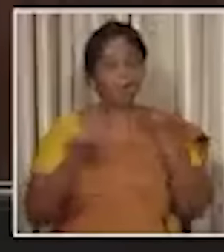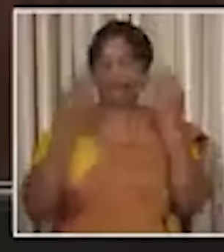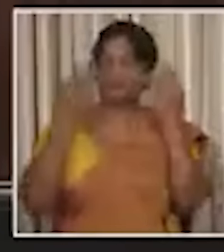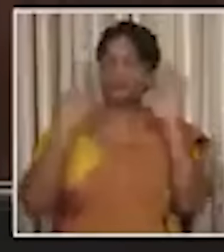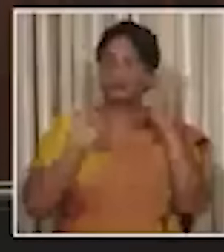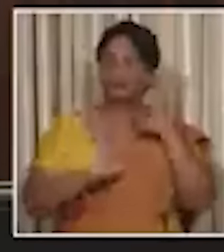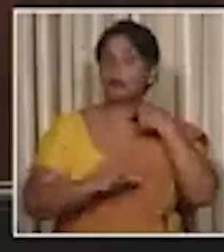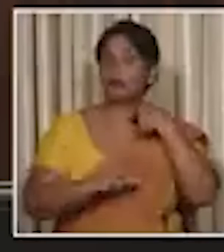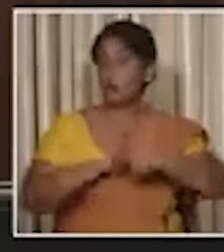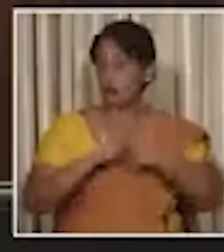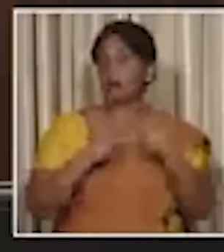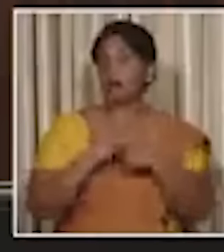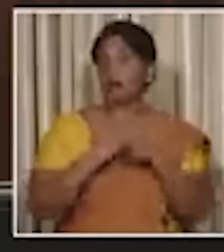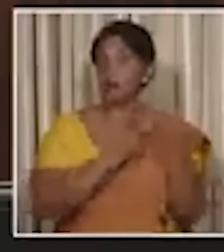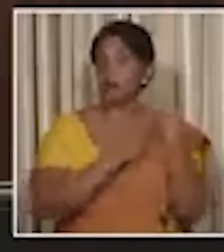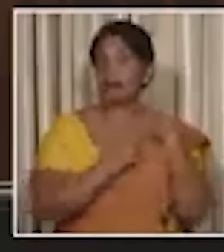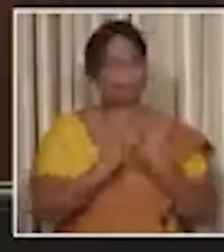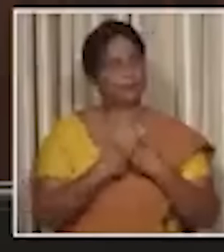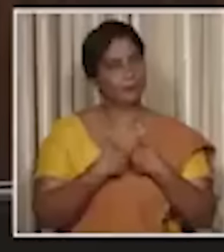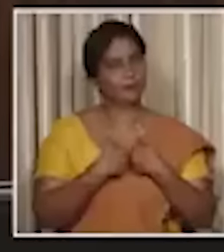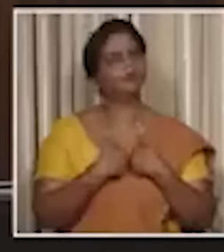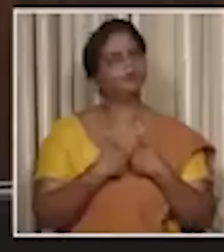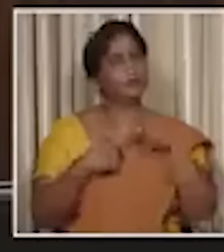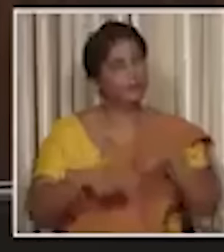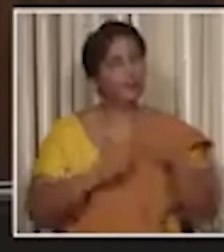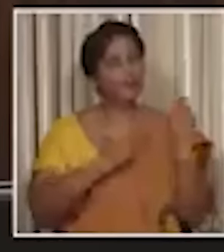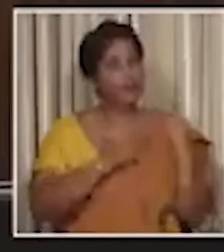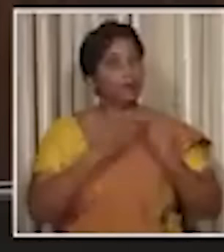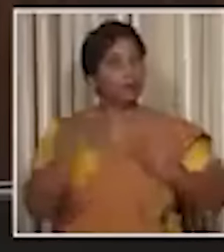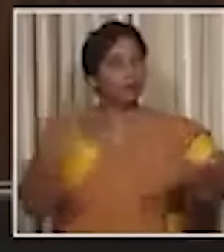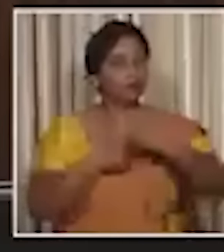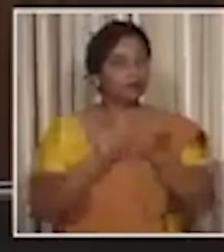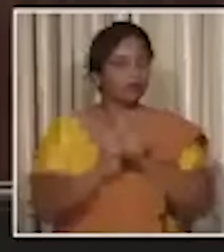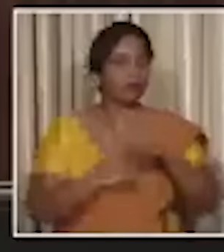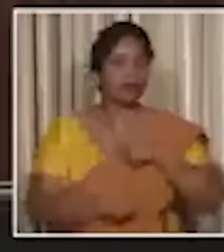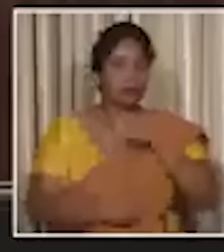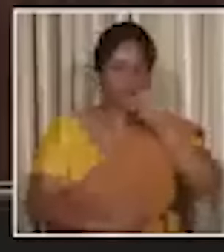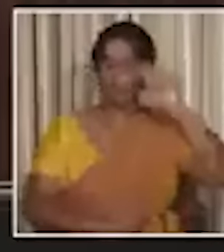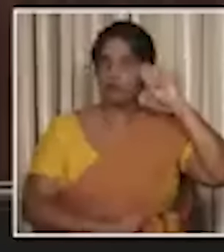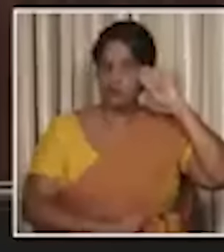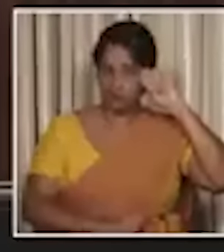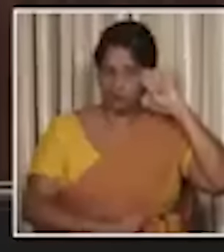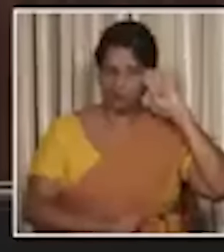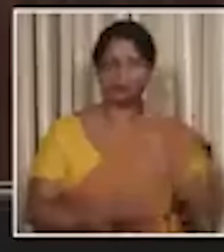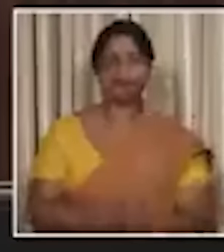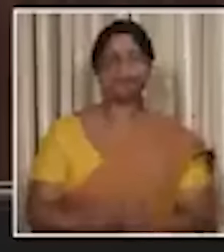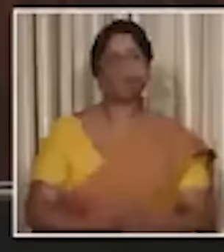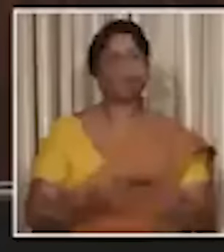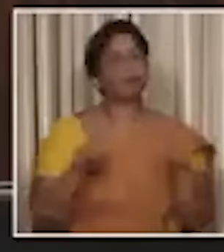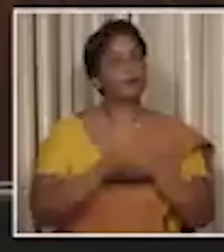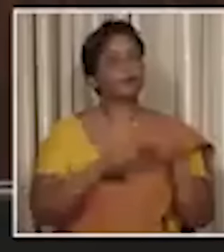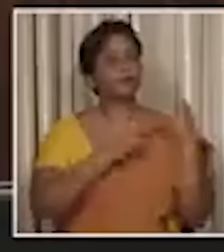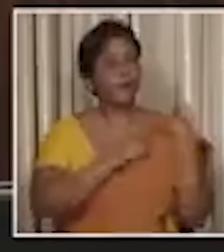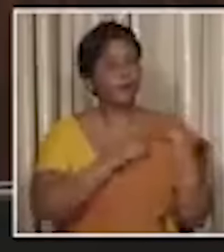அணு தனி பக்ஷயக் வட்டா தனி மதையக் வட்டா சிறு ஜனதாவ ஏகராசி கிரிம